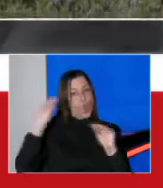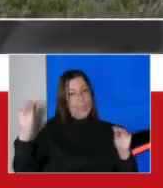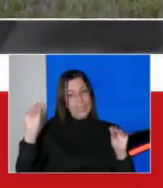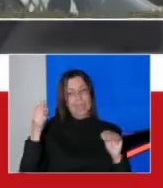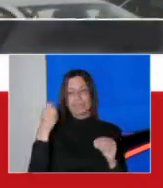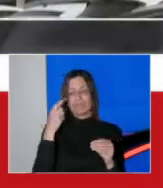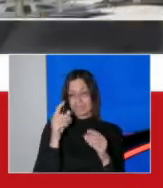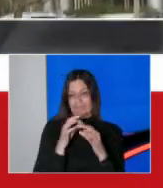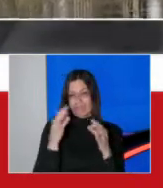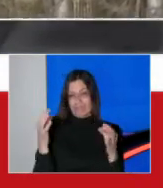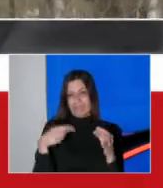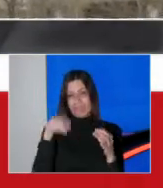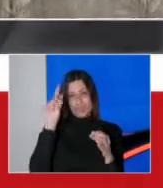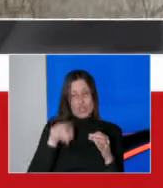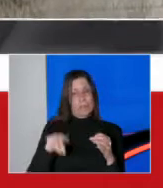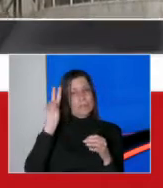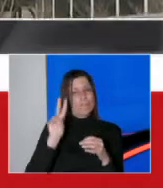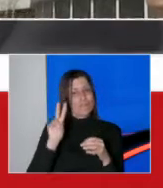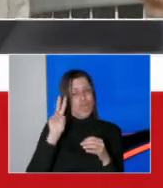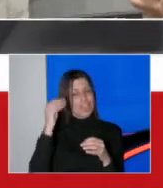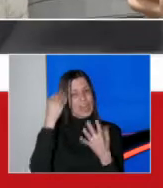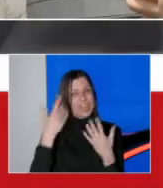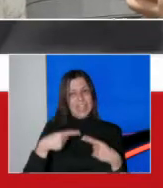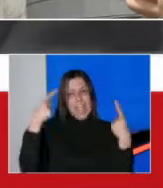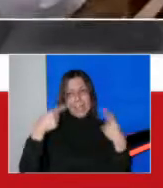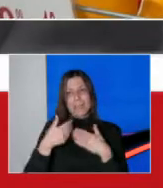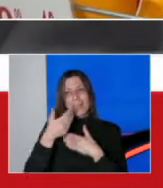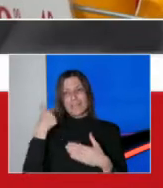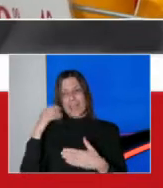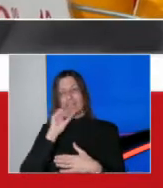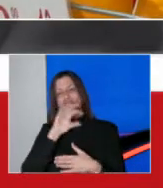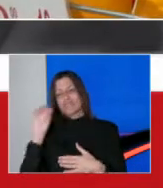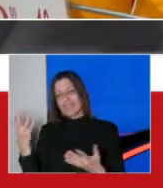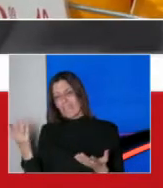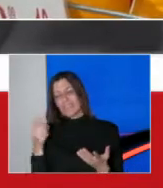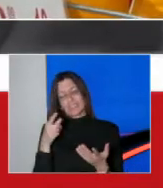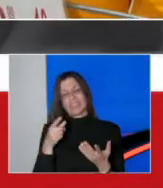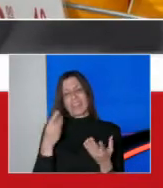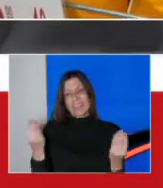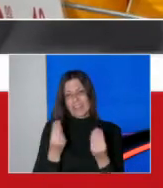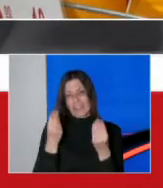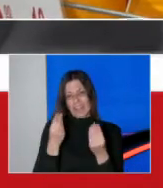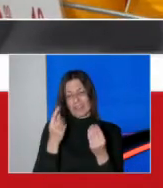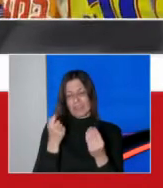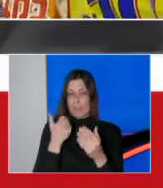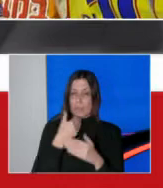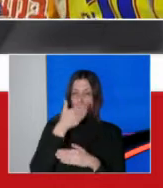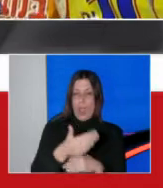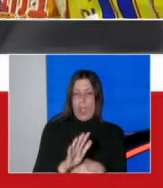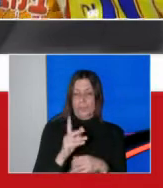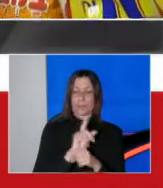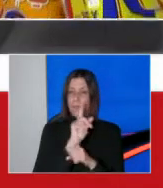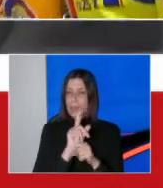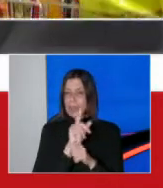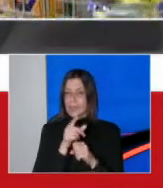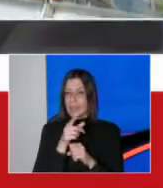נכנסות לתוקף בראשון בפברואר. נזכרו רק כמה ימים לפני להוציא מכתב. כלומר, הדברים קרו מעוחר מדי, ובינתיים זה